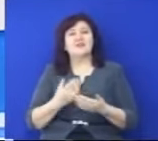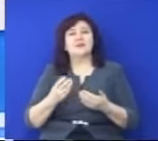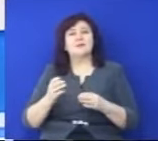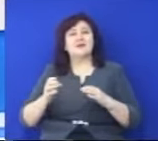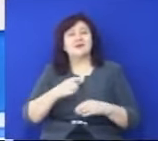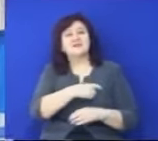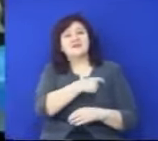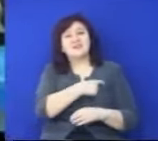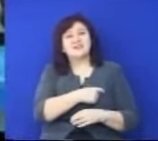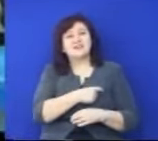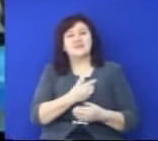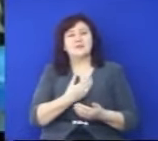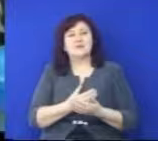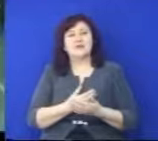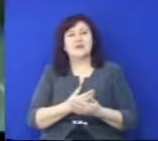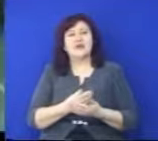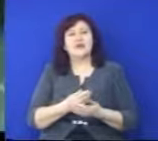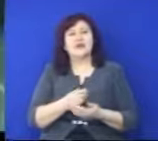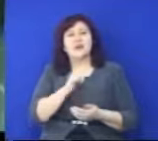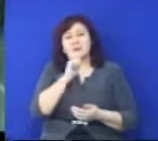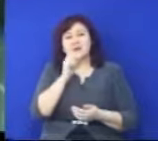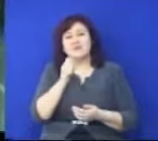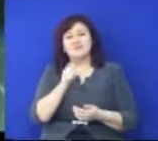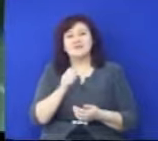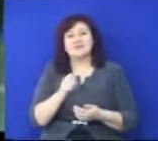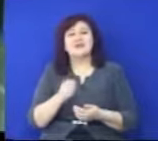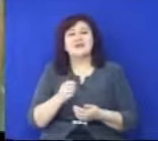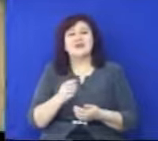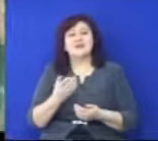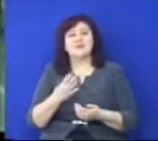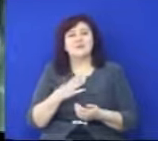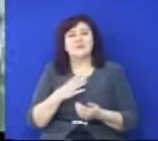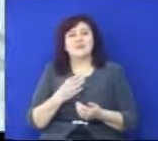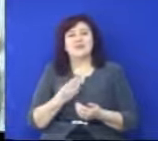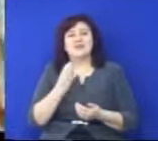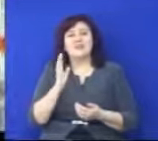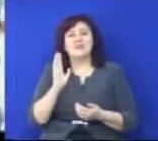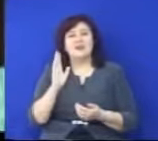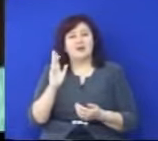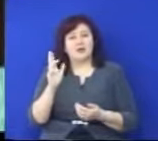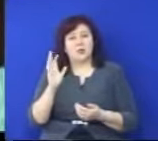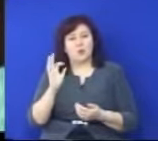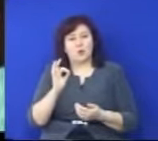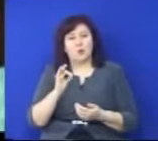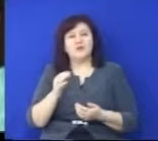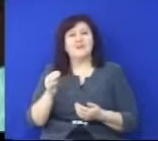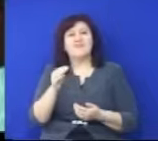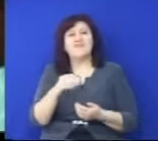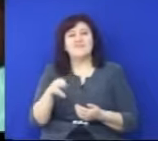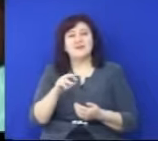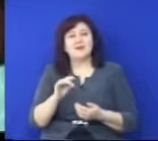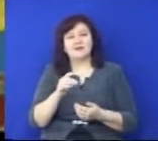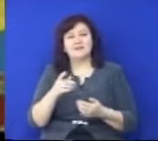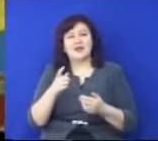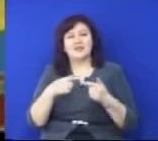жаттықтырушысы Мерейғали Көшкіновтың жүлдесіне арналды. Сайысты республикалық және шығыс қазақстандық Киокушинкай каратэ федерациясы ұйымдастырған.